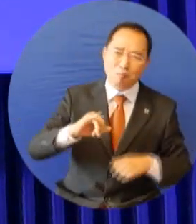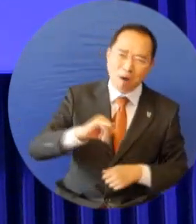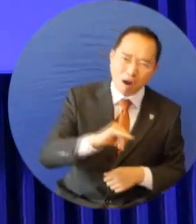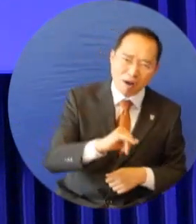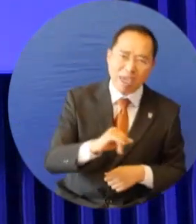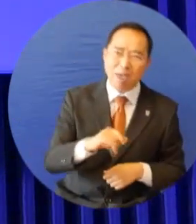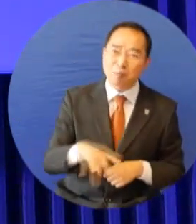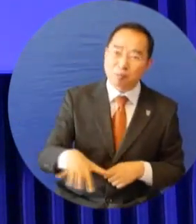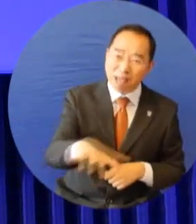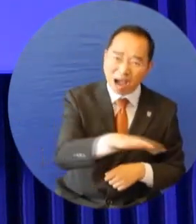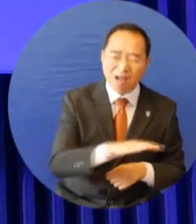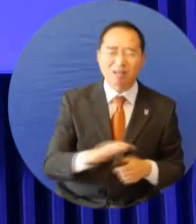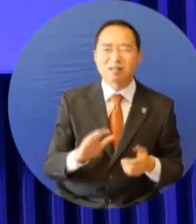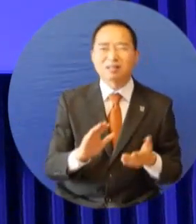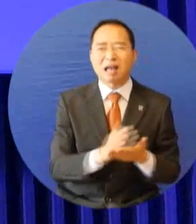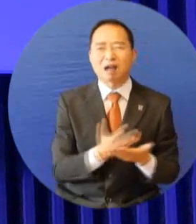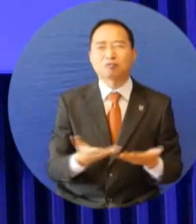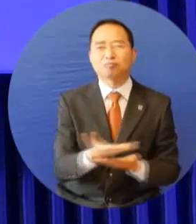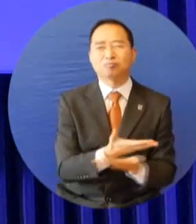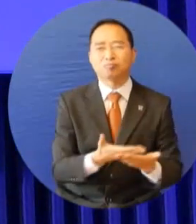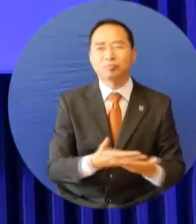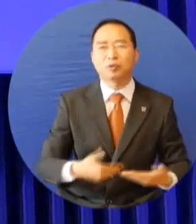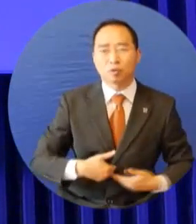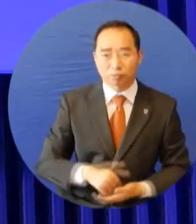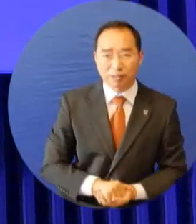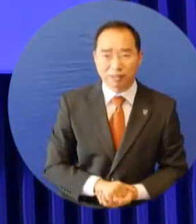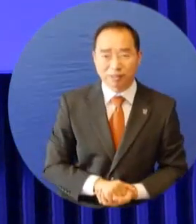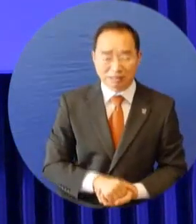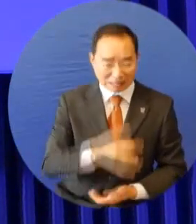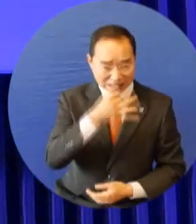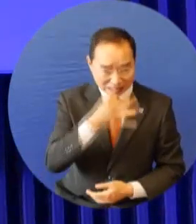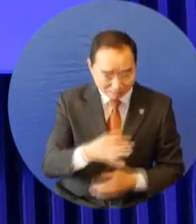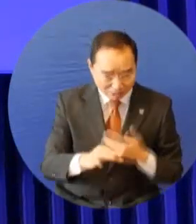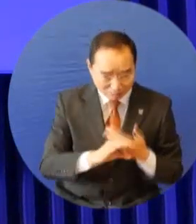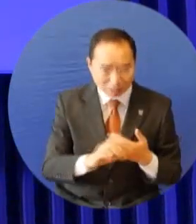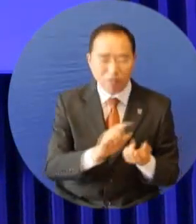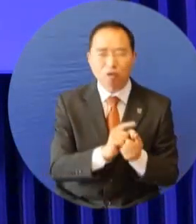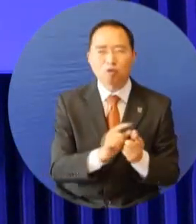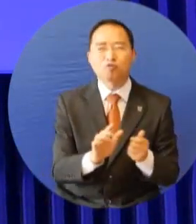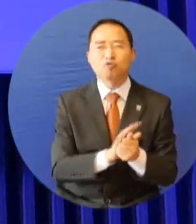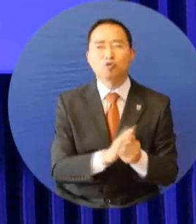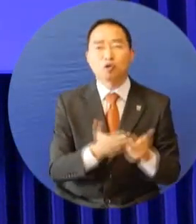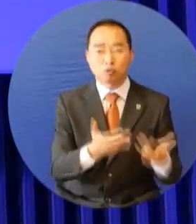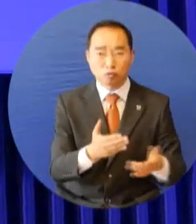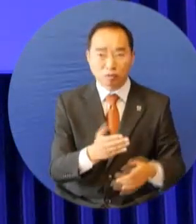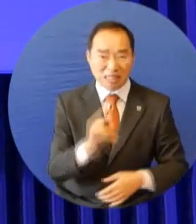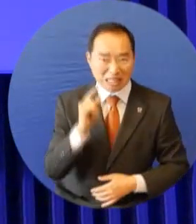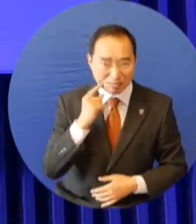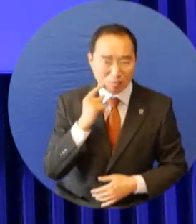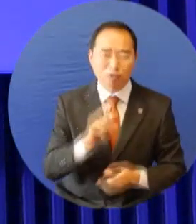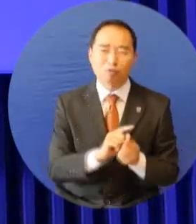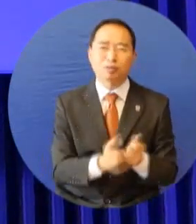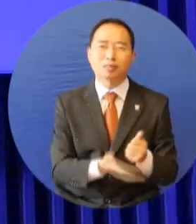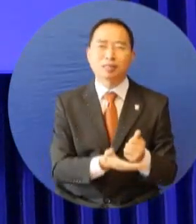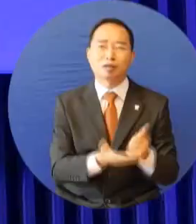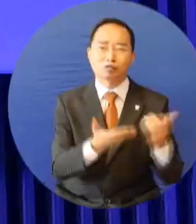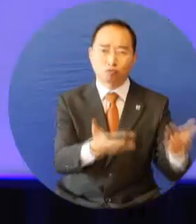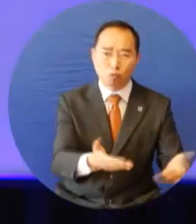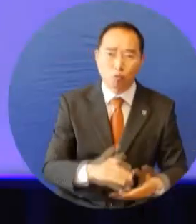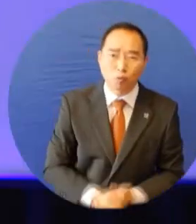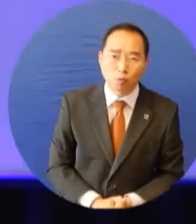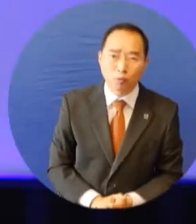사람만이 아니라 짐승이 됐건 곤충이 됐건 다. 그리고 힘들면은 위로도